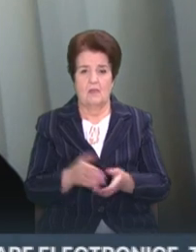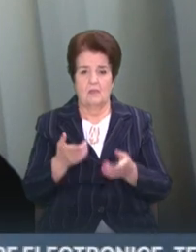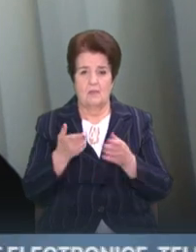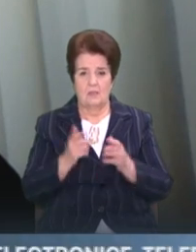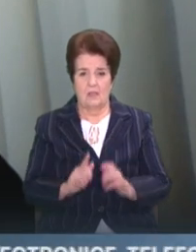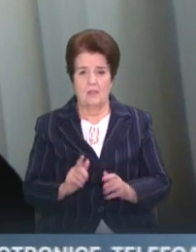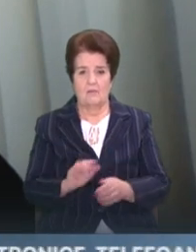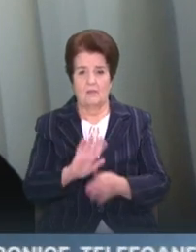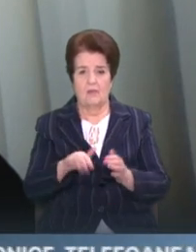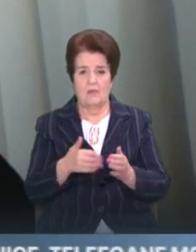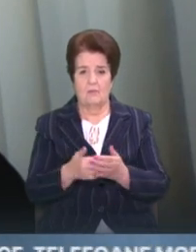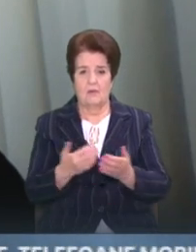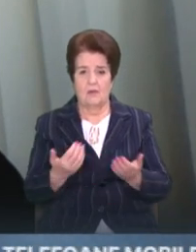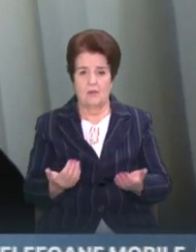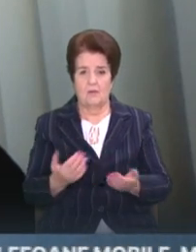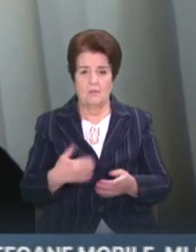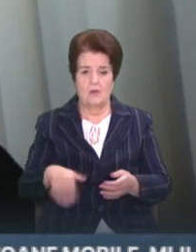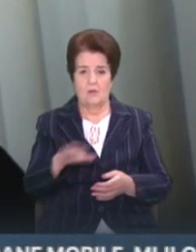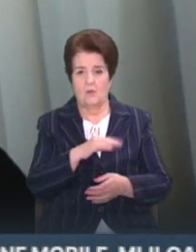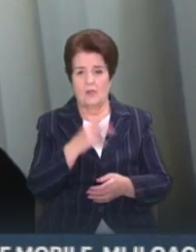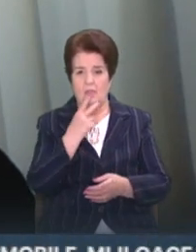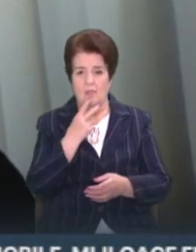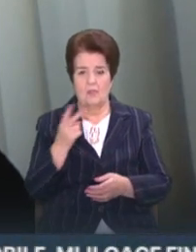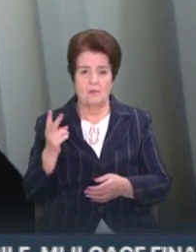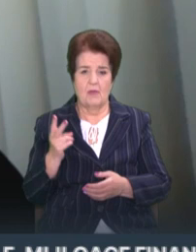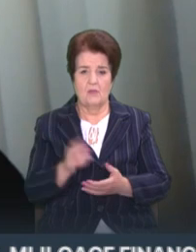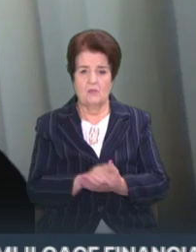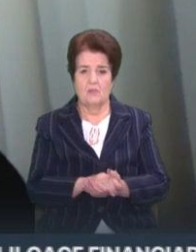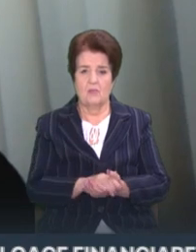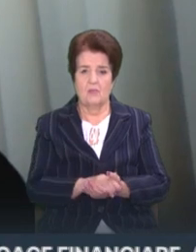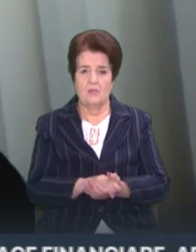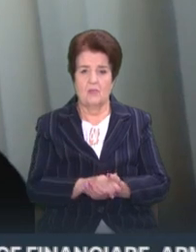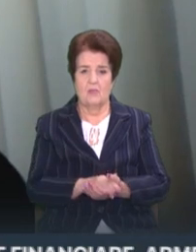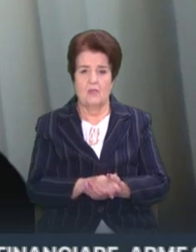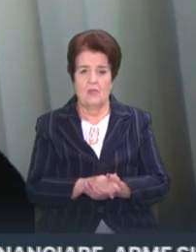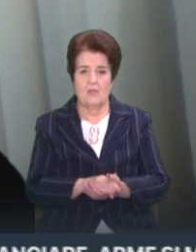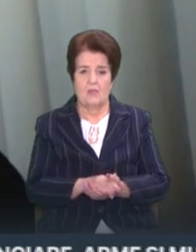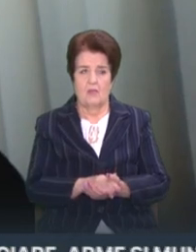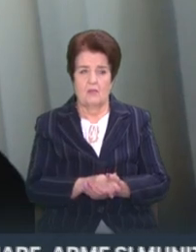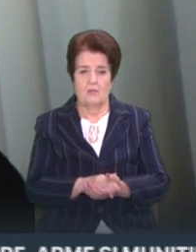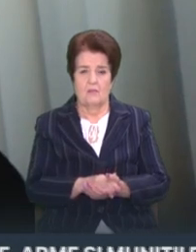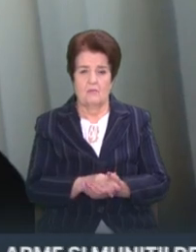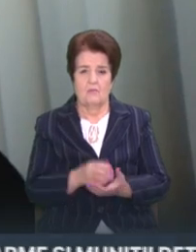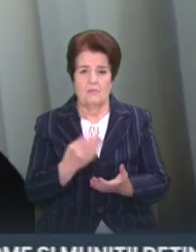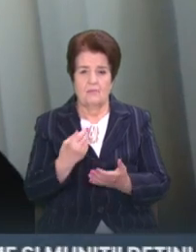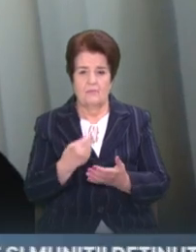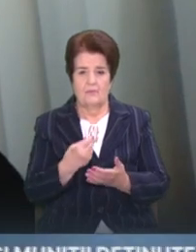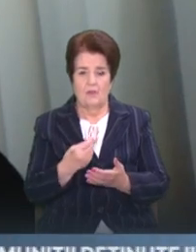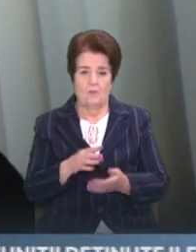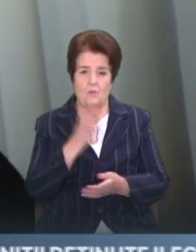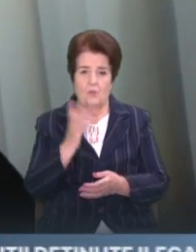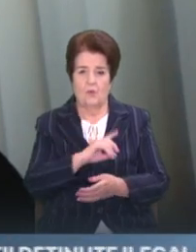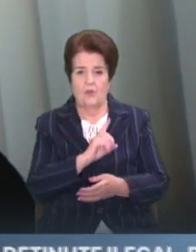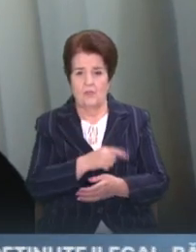până acum, au observat fluctuații foarte mari în ce se privește prețul. De aceea, autoritățile depun efort și